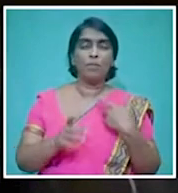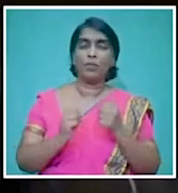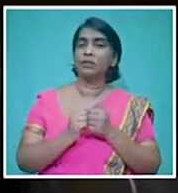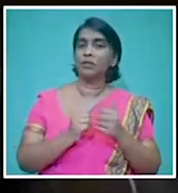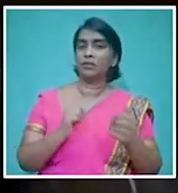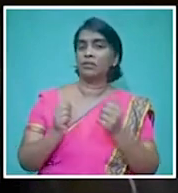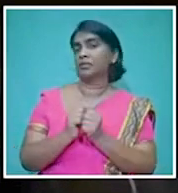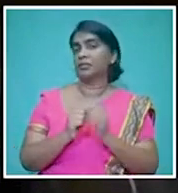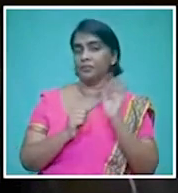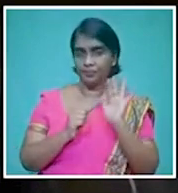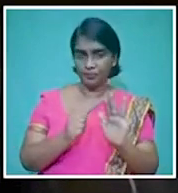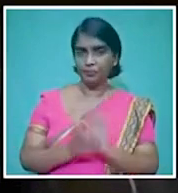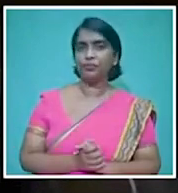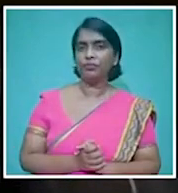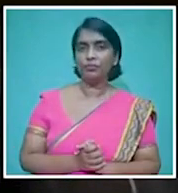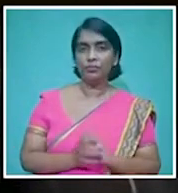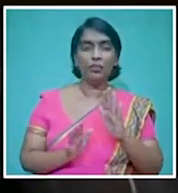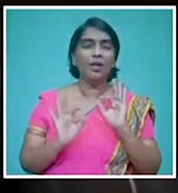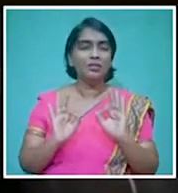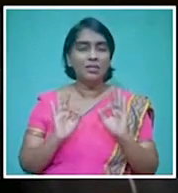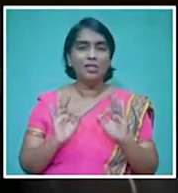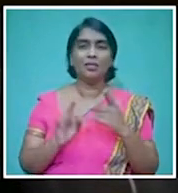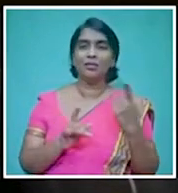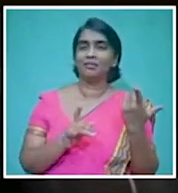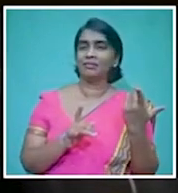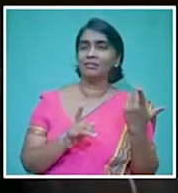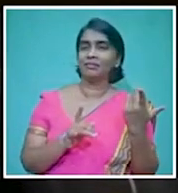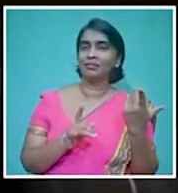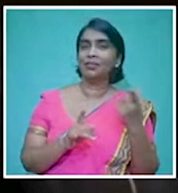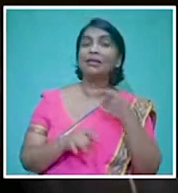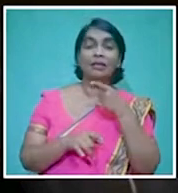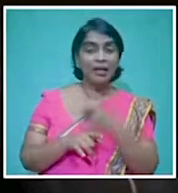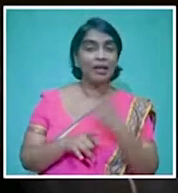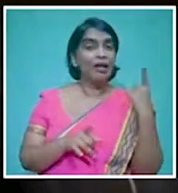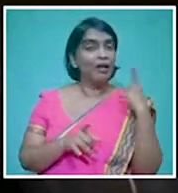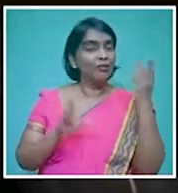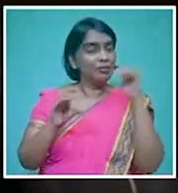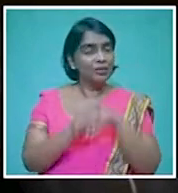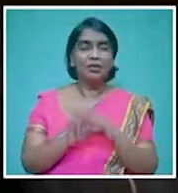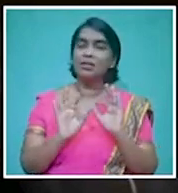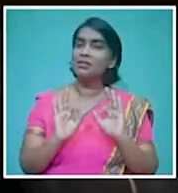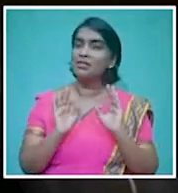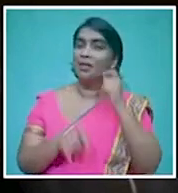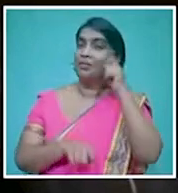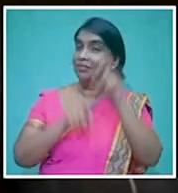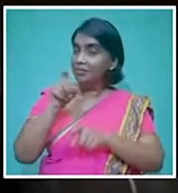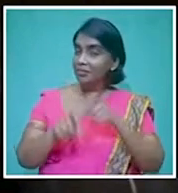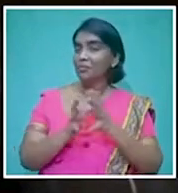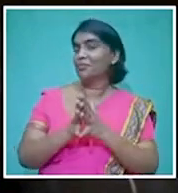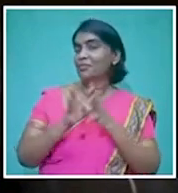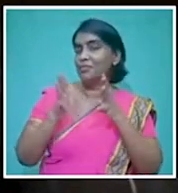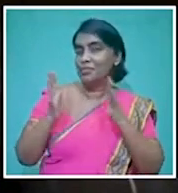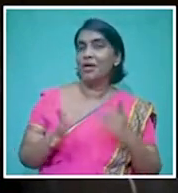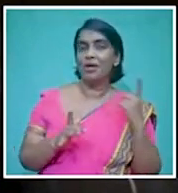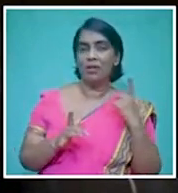කිරීමට සෑදී පැහැදී ඉන්නේ. සාමාන්‍ය පෞල්ව ඒ ආරක්ෂක අංශවල වැඩ කරන බහුතරයක්